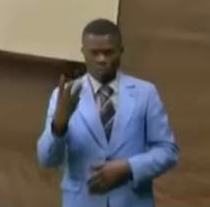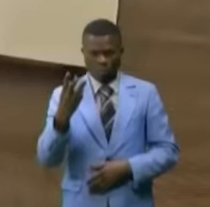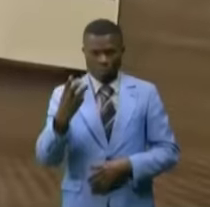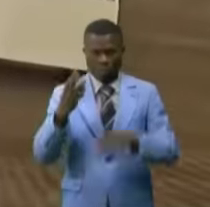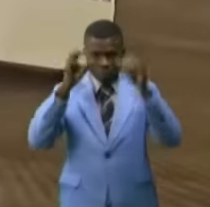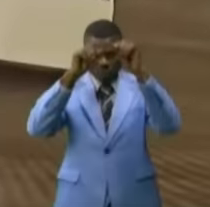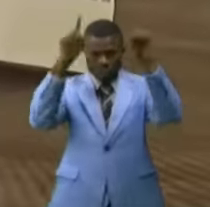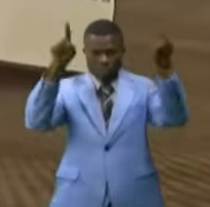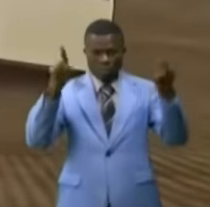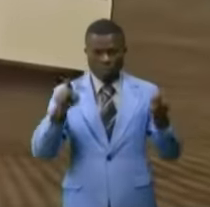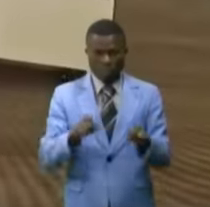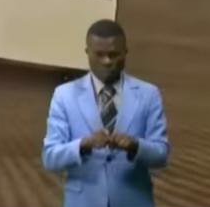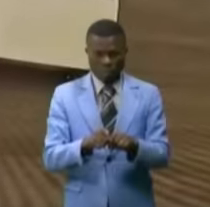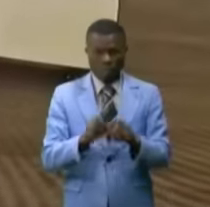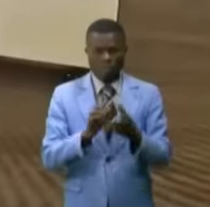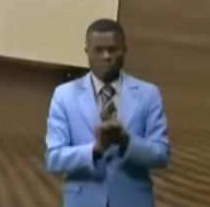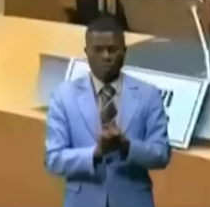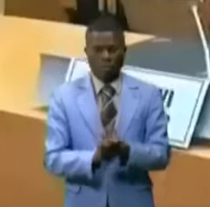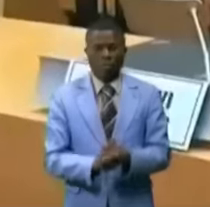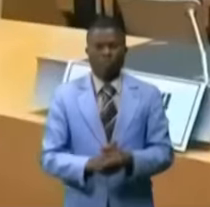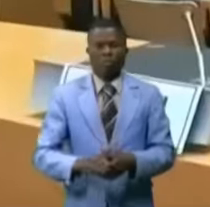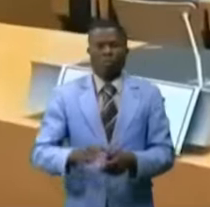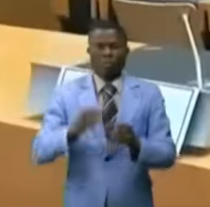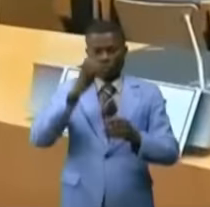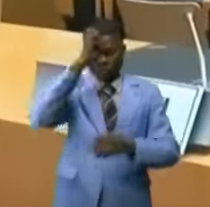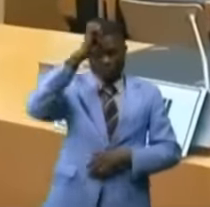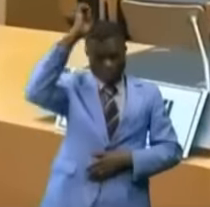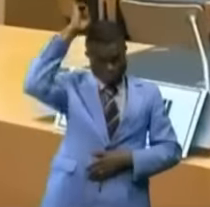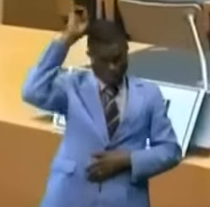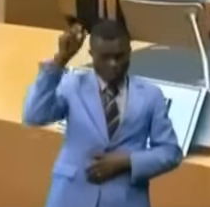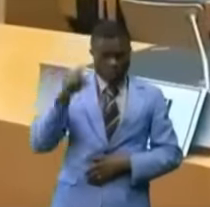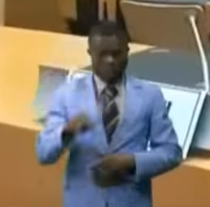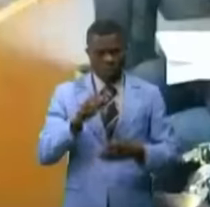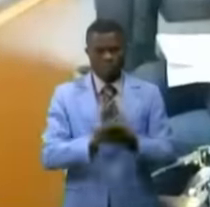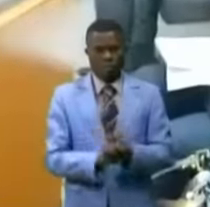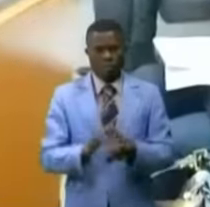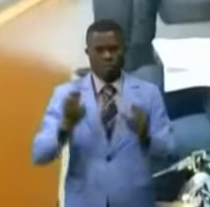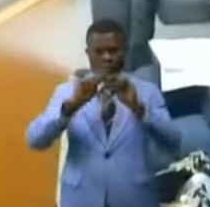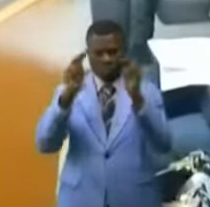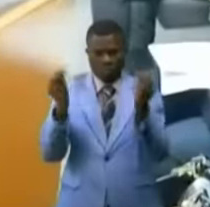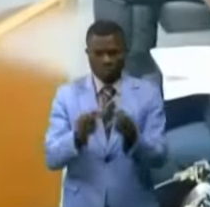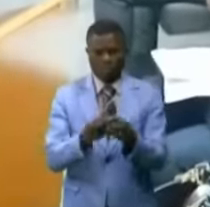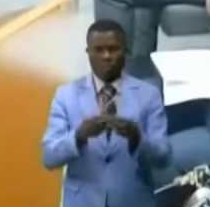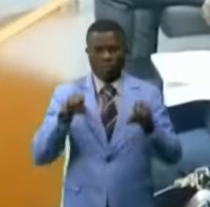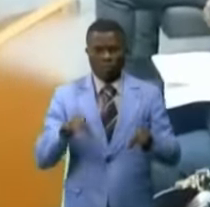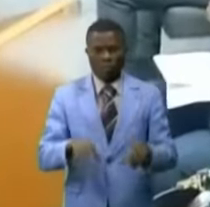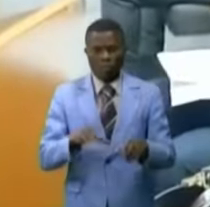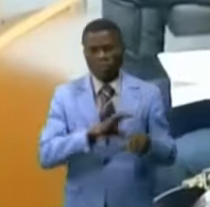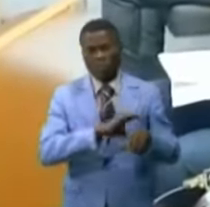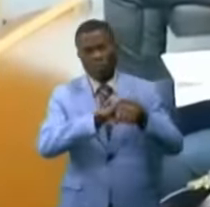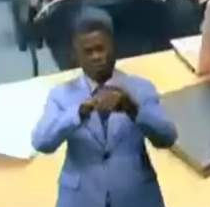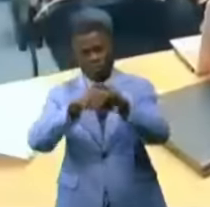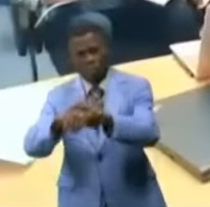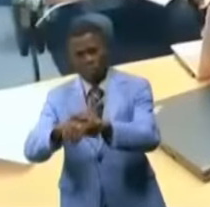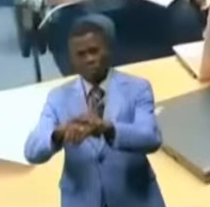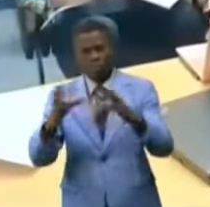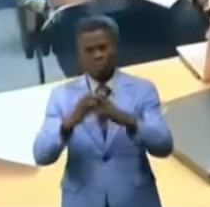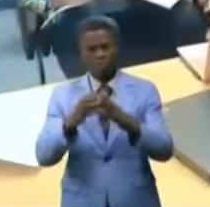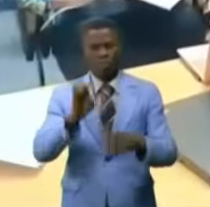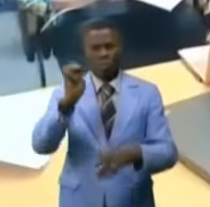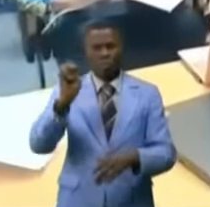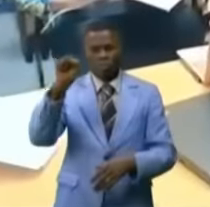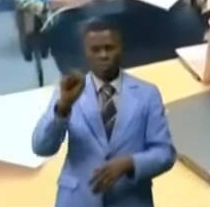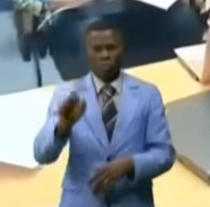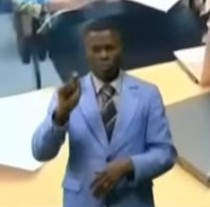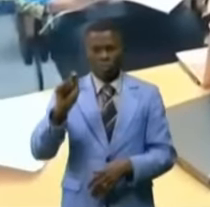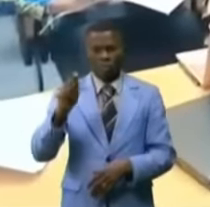en ligne via Zoom à Addis Abeba, capitale de l'Éthiopie. La délégation de la RDC a été conduite par Esther